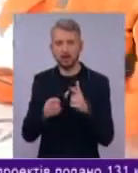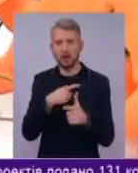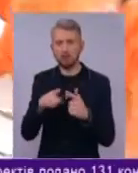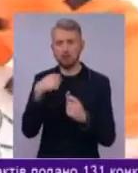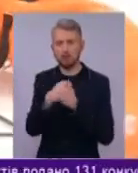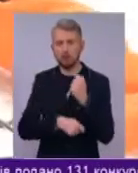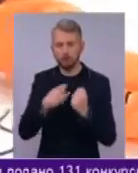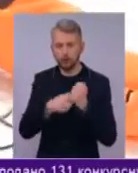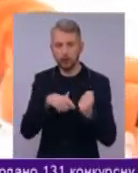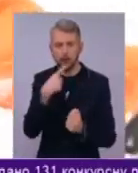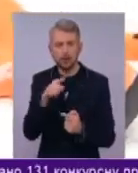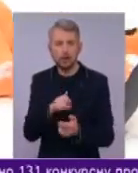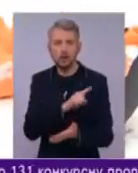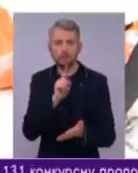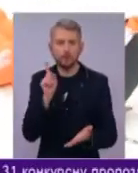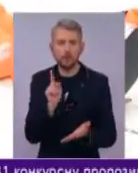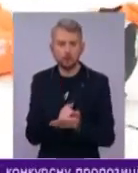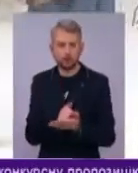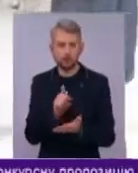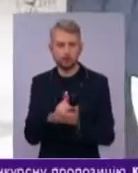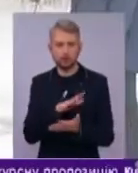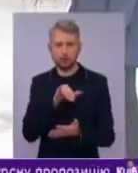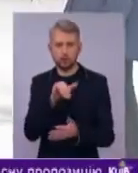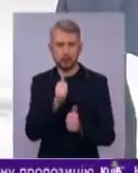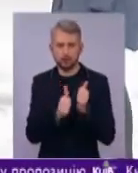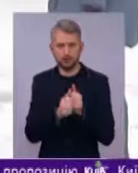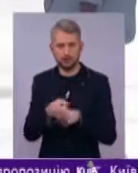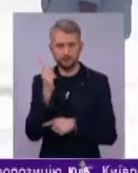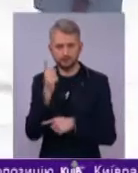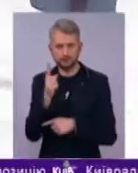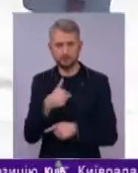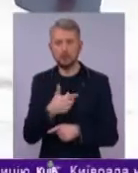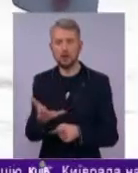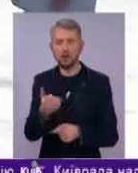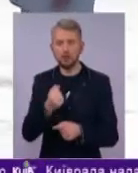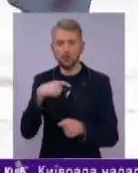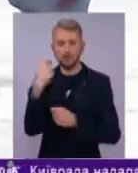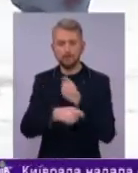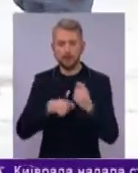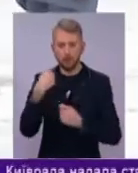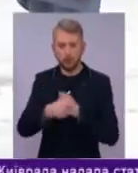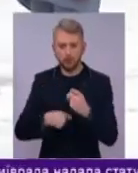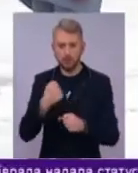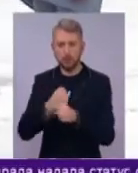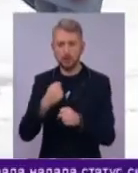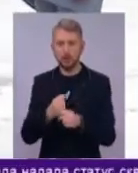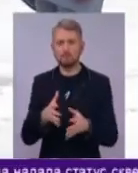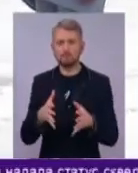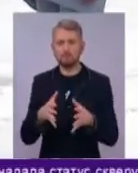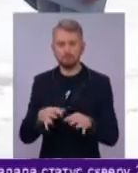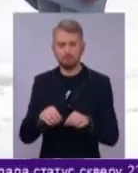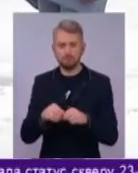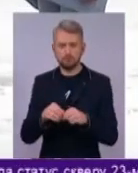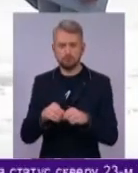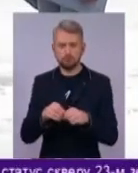називають обов'язковим атрибутом зимової риболовлі. Ми беремо вірьовку, робимо на ній велику петлю, щоб чоловіку було, але не